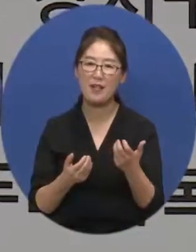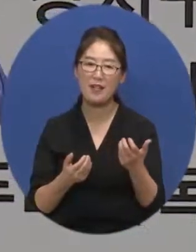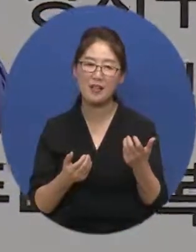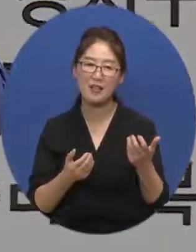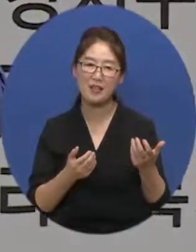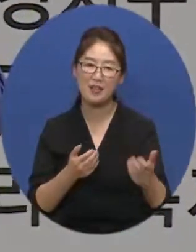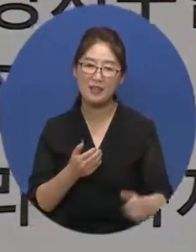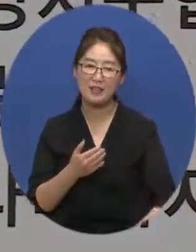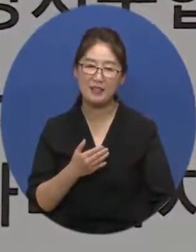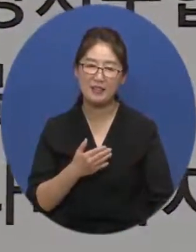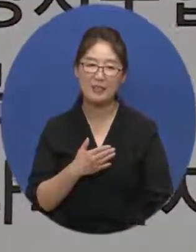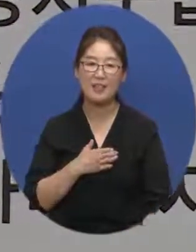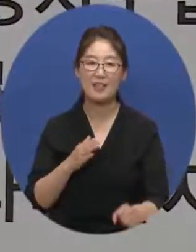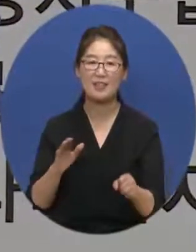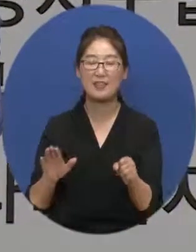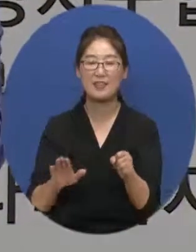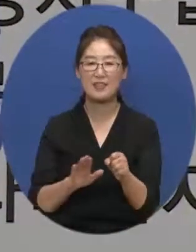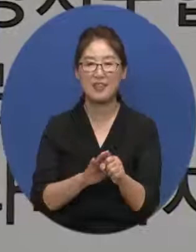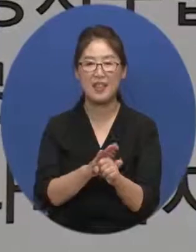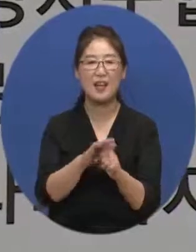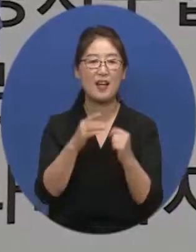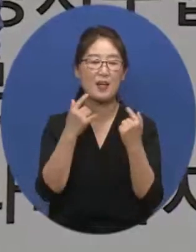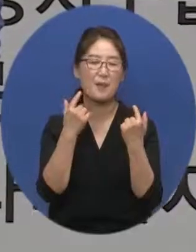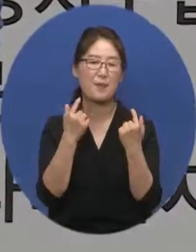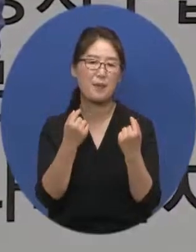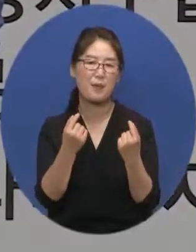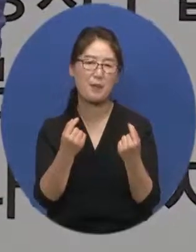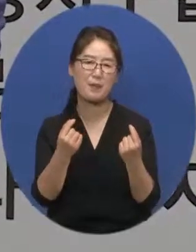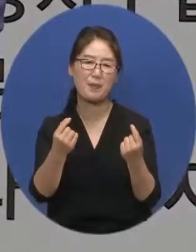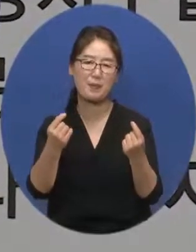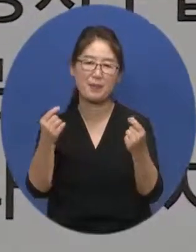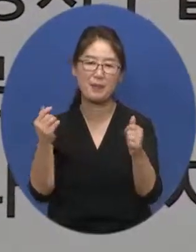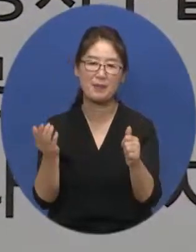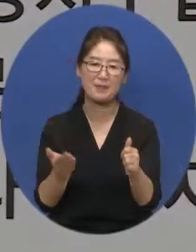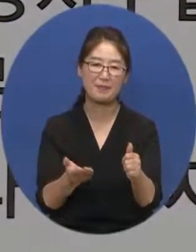내가 사랑하는 님이여.